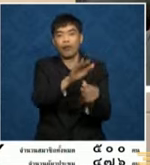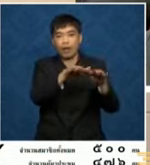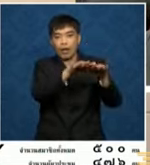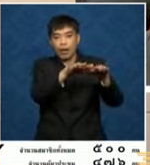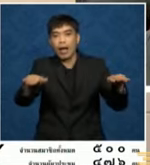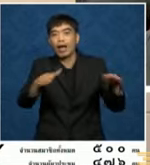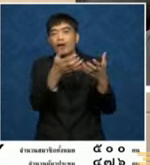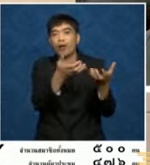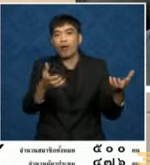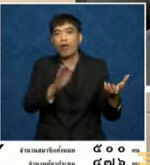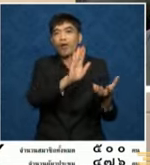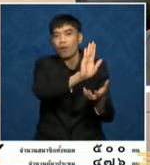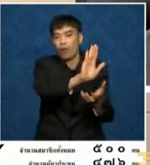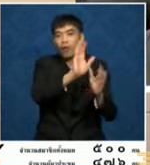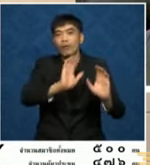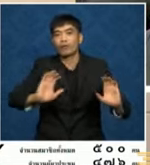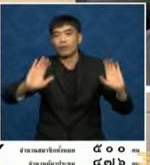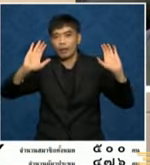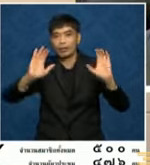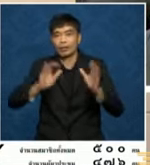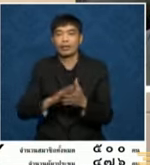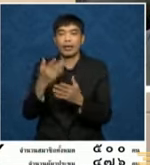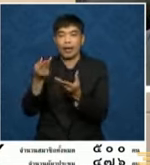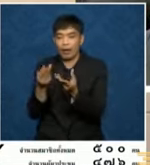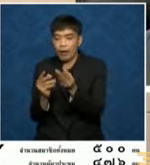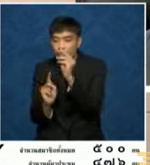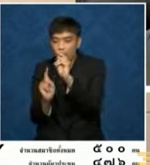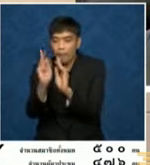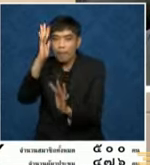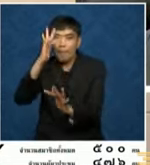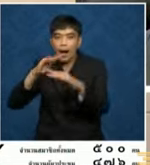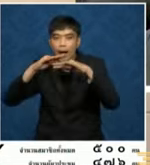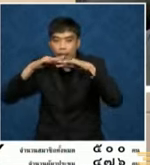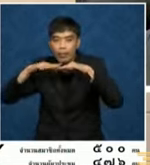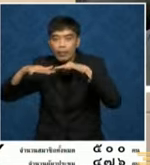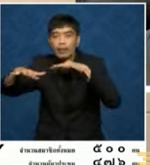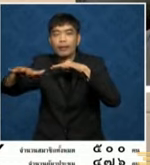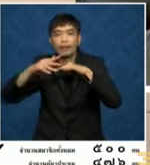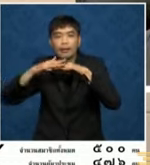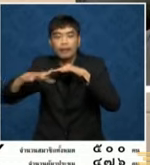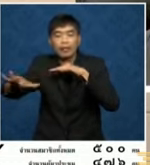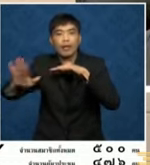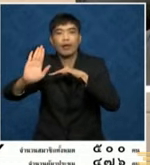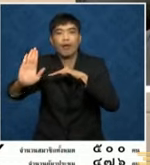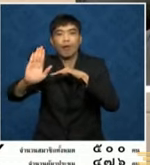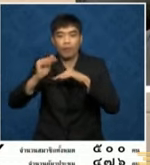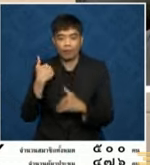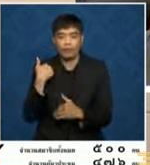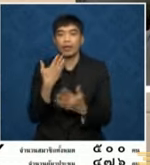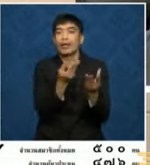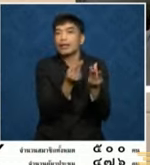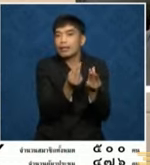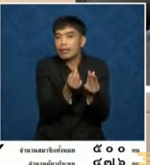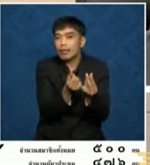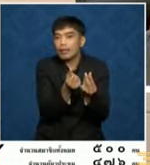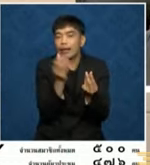สดุและรับมอบที่ดินป่าชายเลนจากกรมทรัพยากรทางทะเลและชายฝั่งรับ